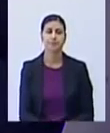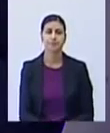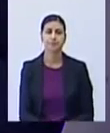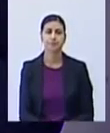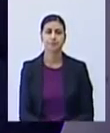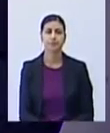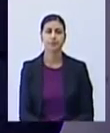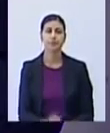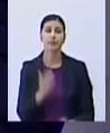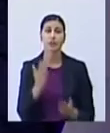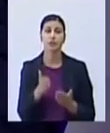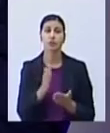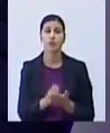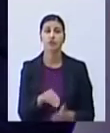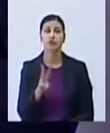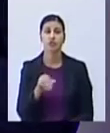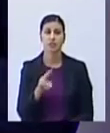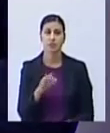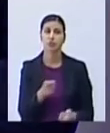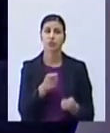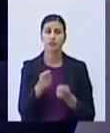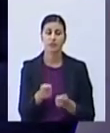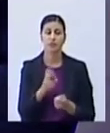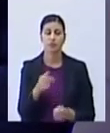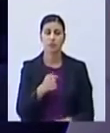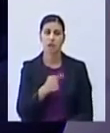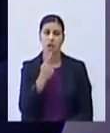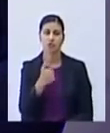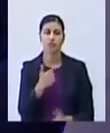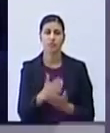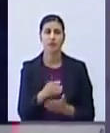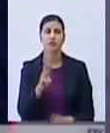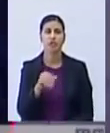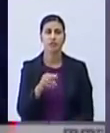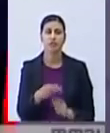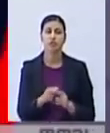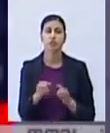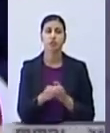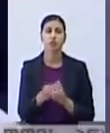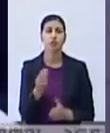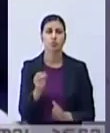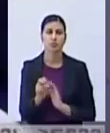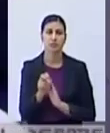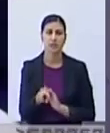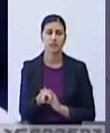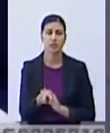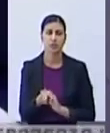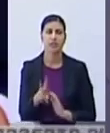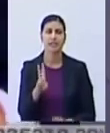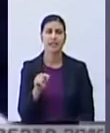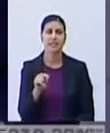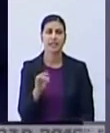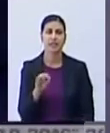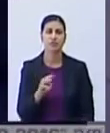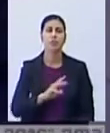დასახლებას დაურიგებდა. თუ აქვს სოსო შატბერაშვილს მოგვიტანოს და მე რატომღაც მეეჭება, რომ სოსო შატბერაშვილი და ის ჯგუფი ფულს გაქცეოდა. შალვა